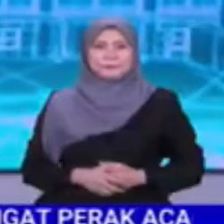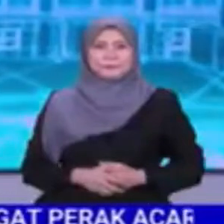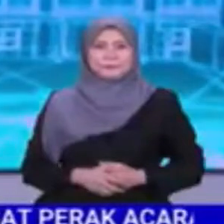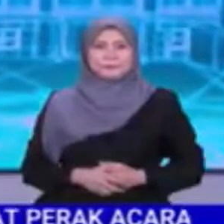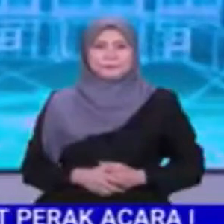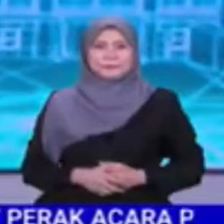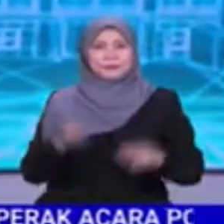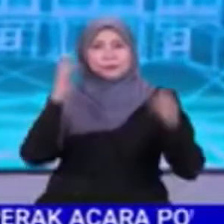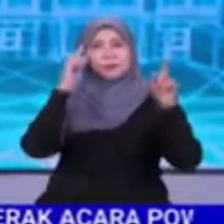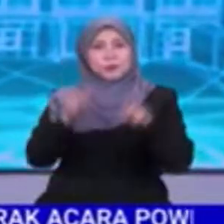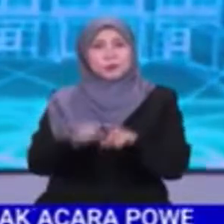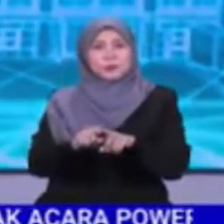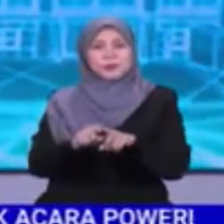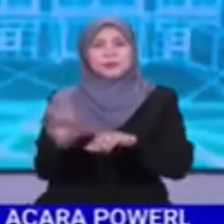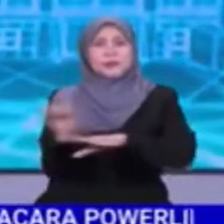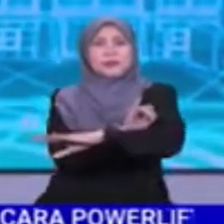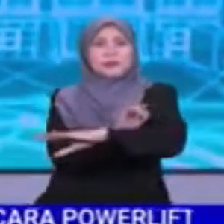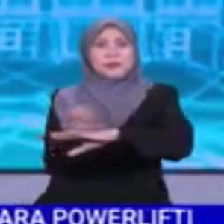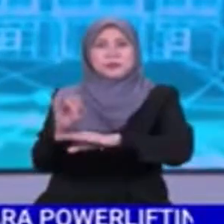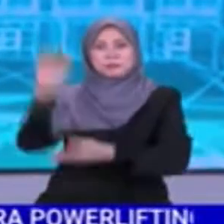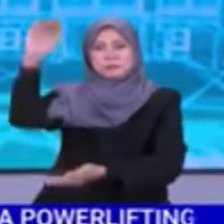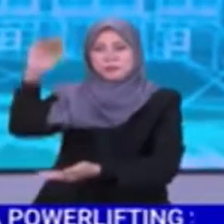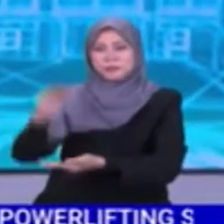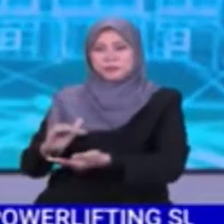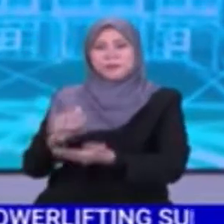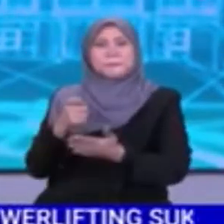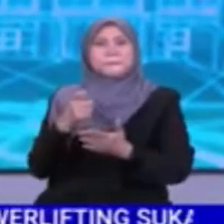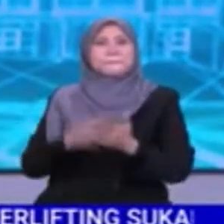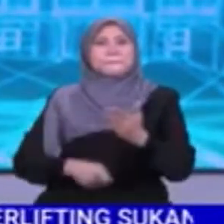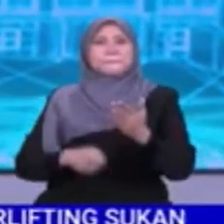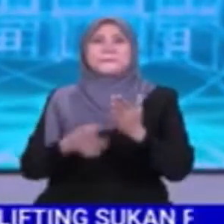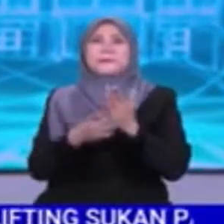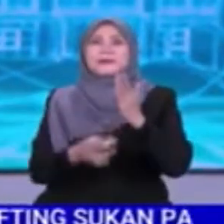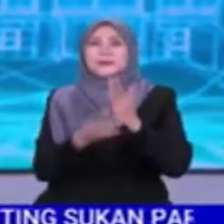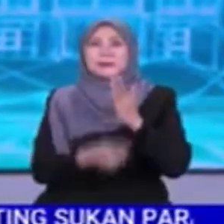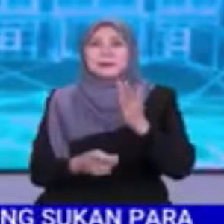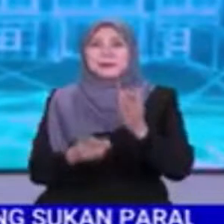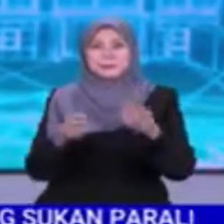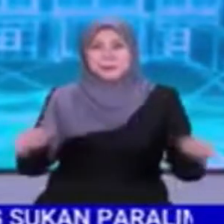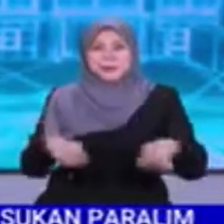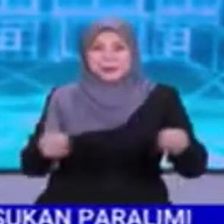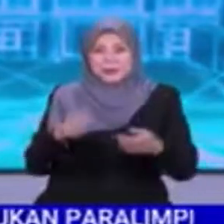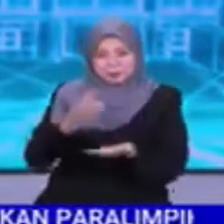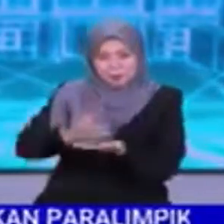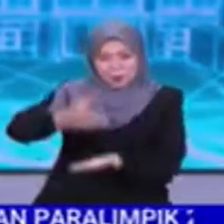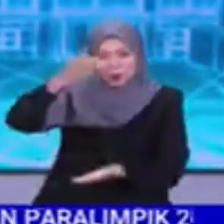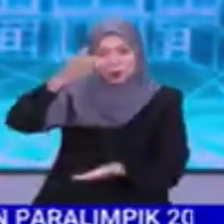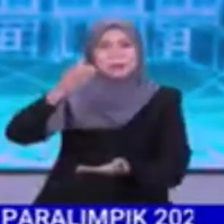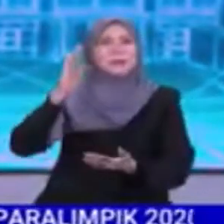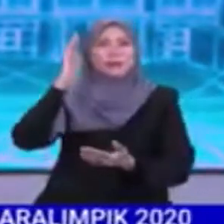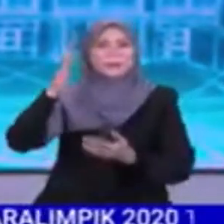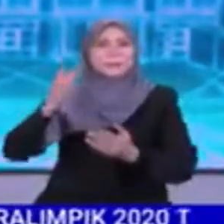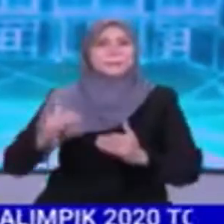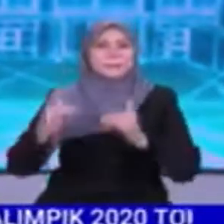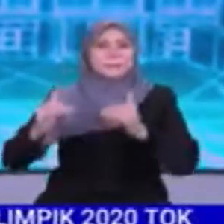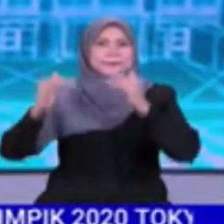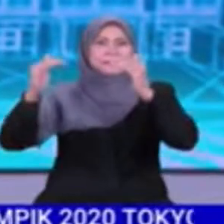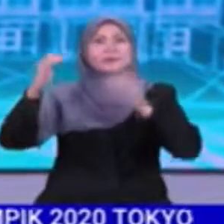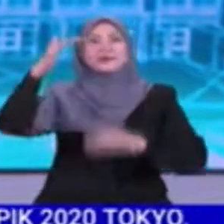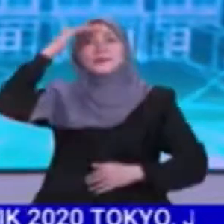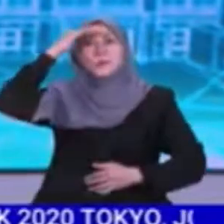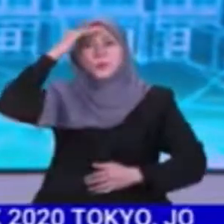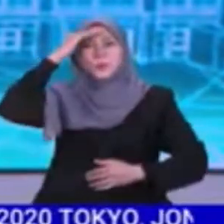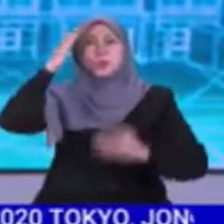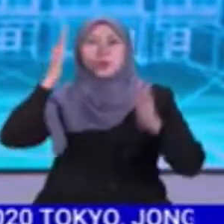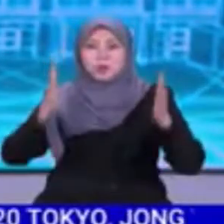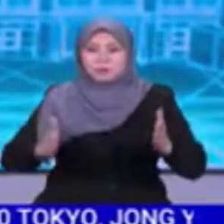Baik, susulan persetujuan pihak industri menurunkan harga minyak masak botol secara berperingkat, tinjauan di Johor Bahru mendapati orang